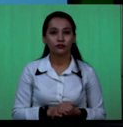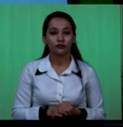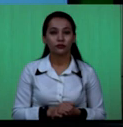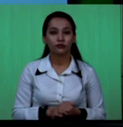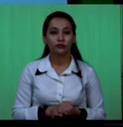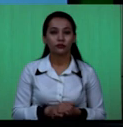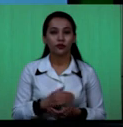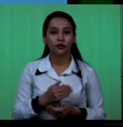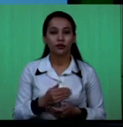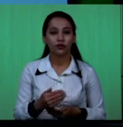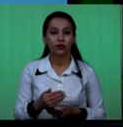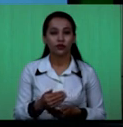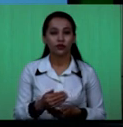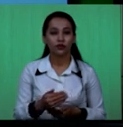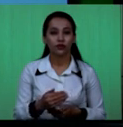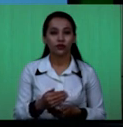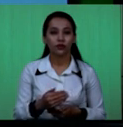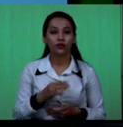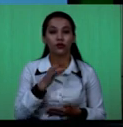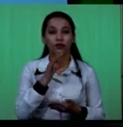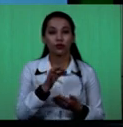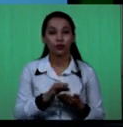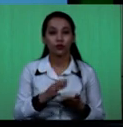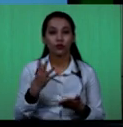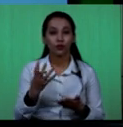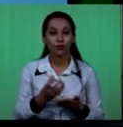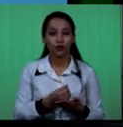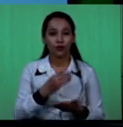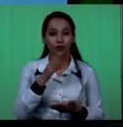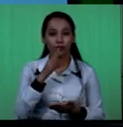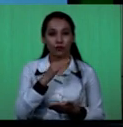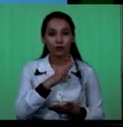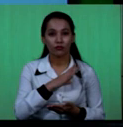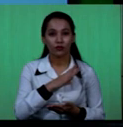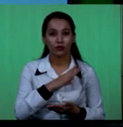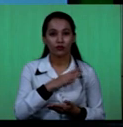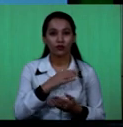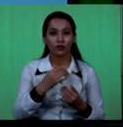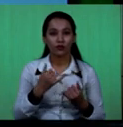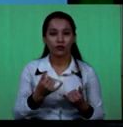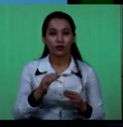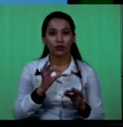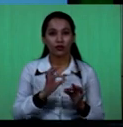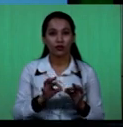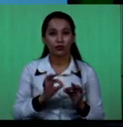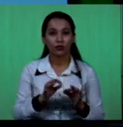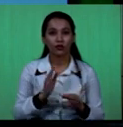Siz allaqachon bu bosh qotirmani javobini topishga ulgurgan bo'lsangiz, endi tekshirib